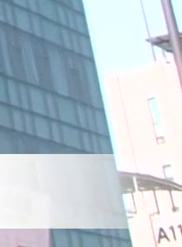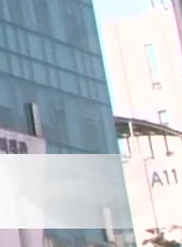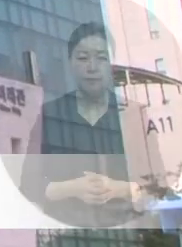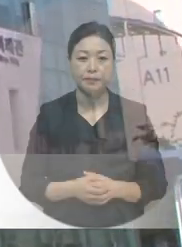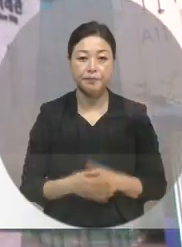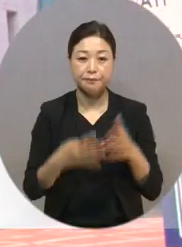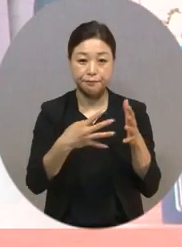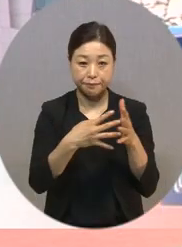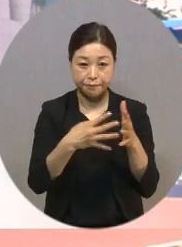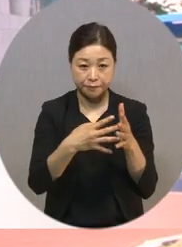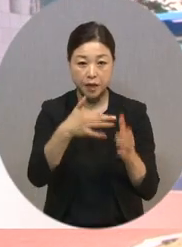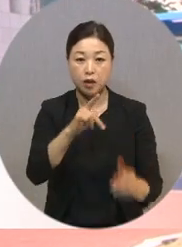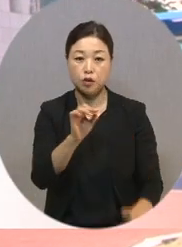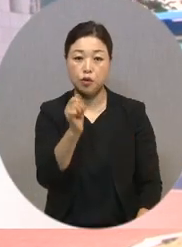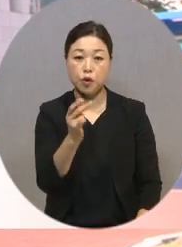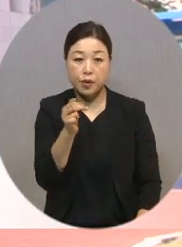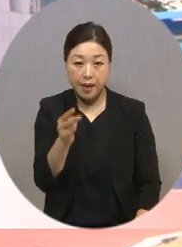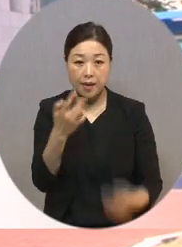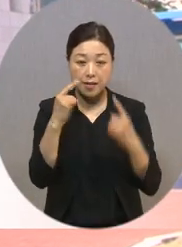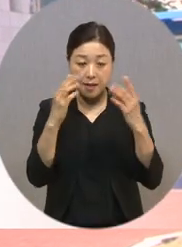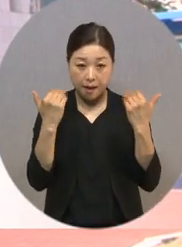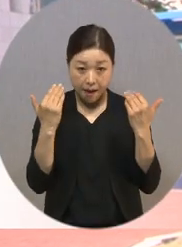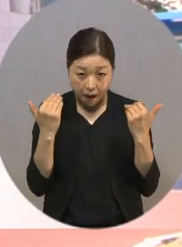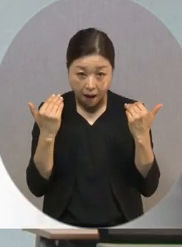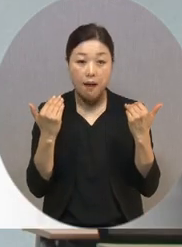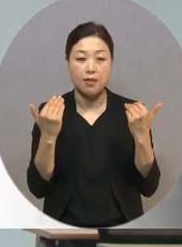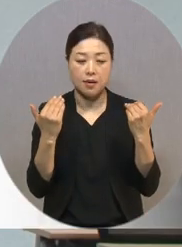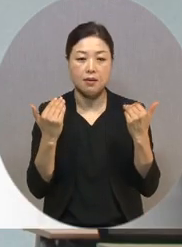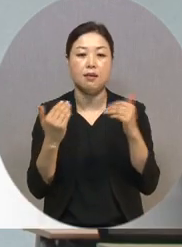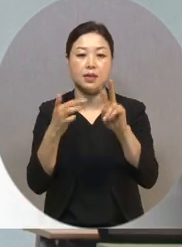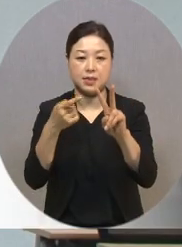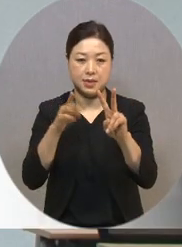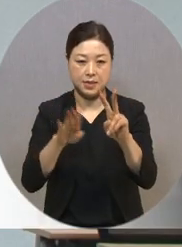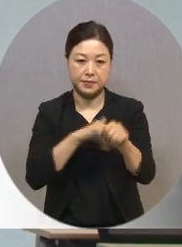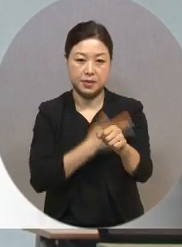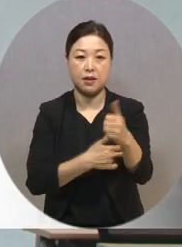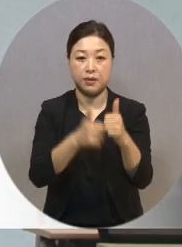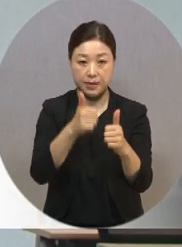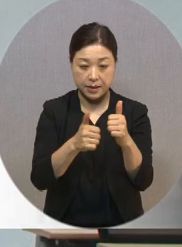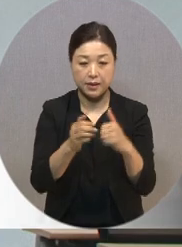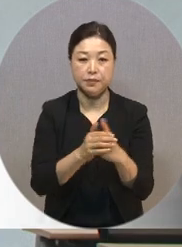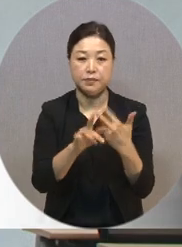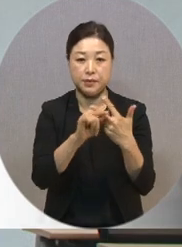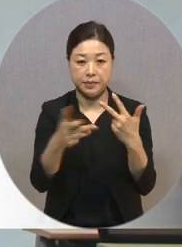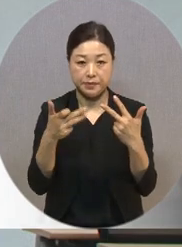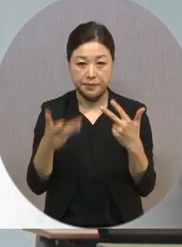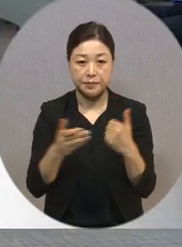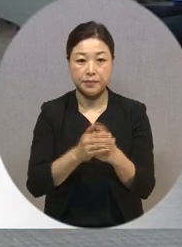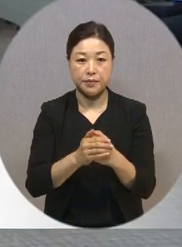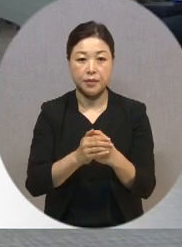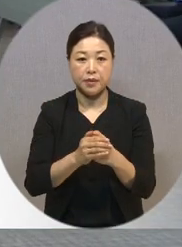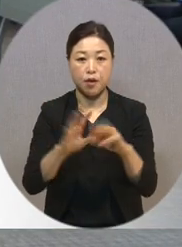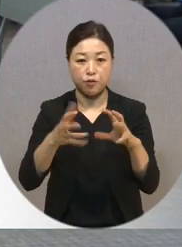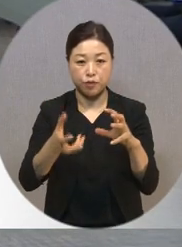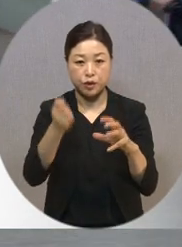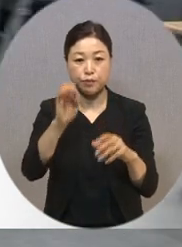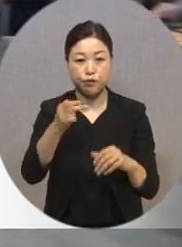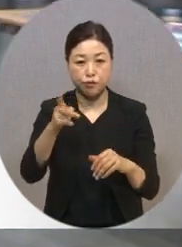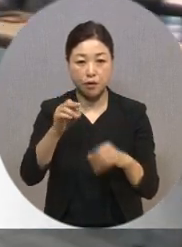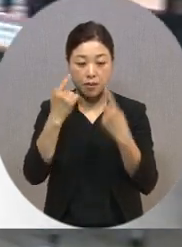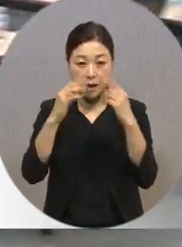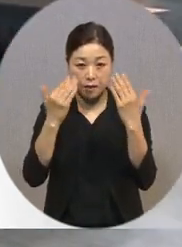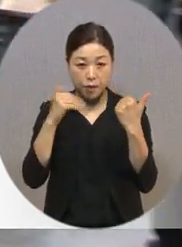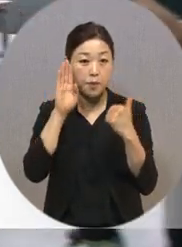사단법인 충효의 대학 수강생을 대상으로 충효의 교육사 2급 자격시험을 지난 18일 국립부경대학교